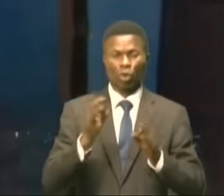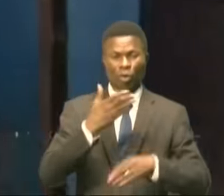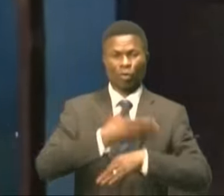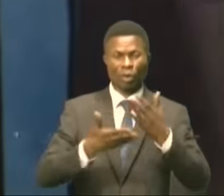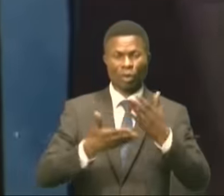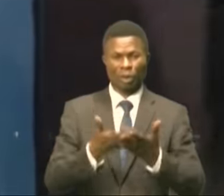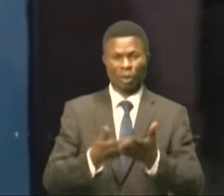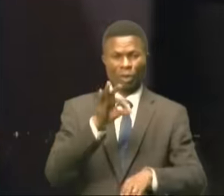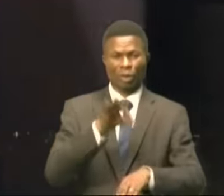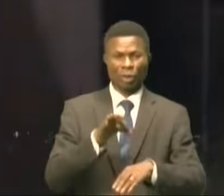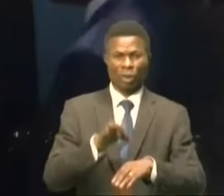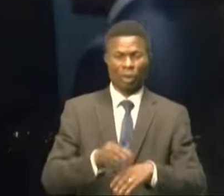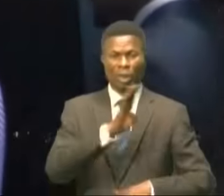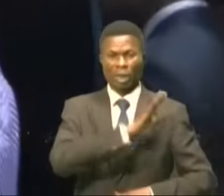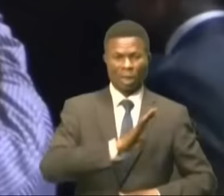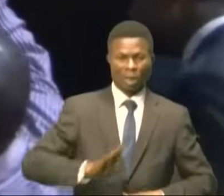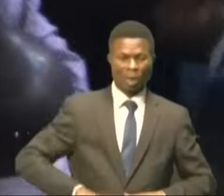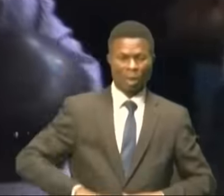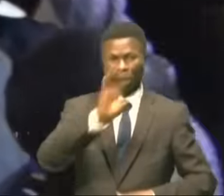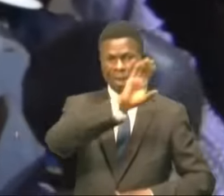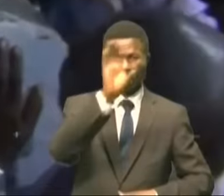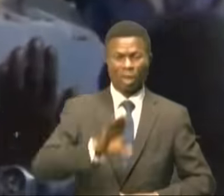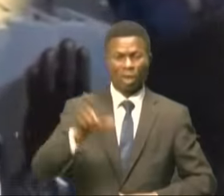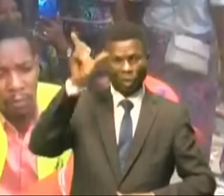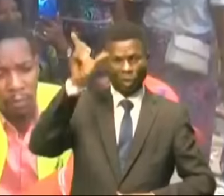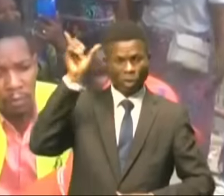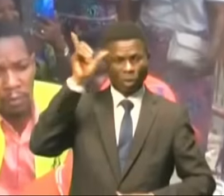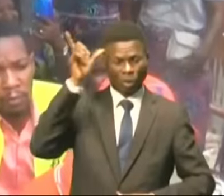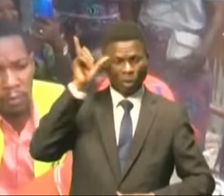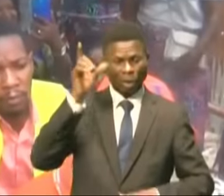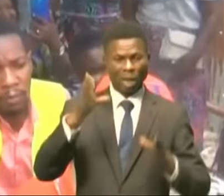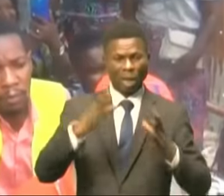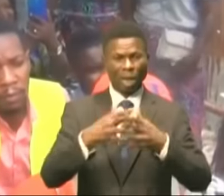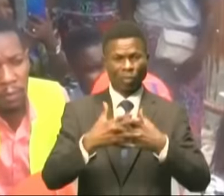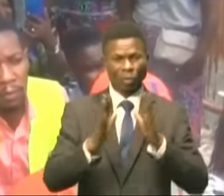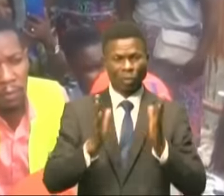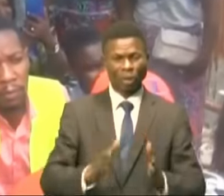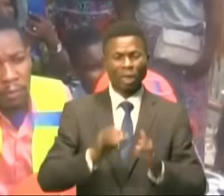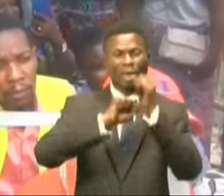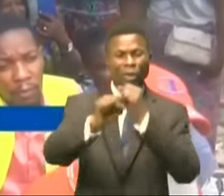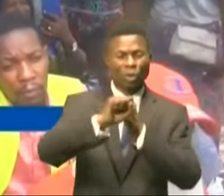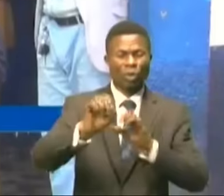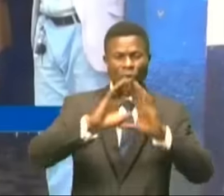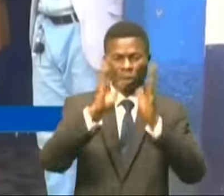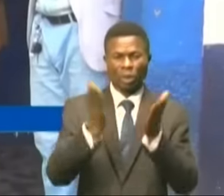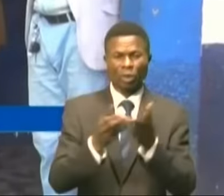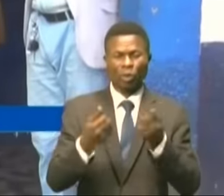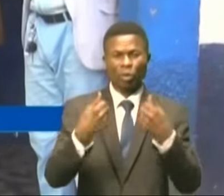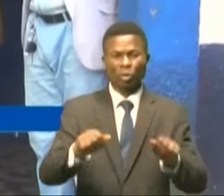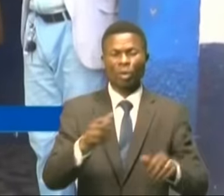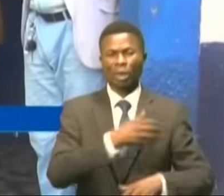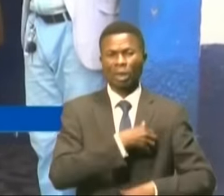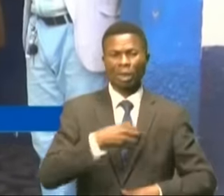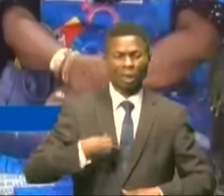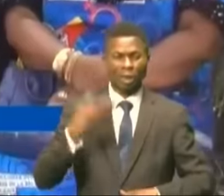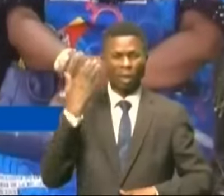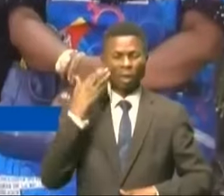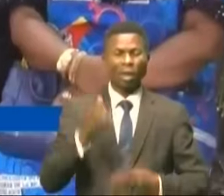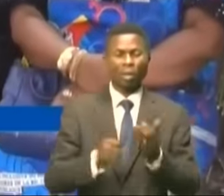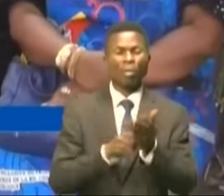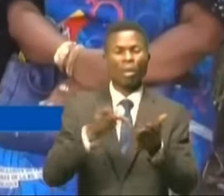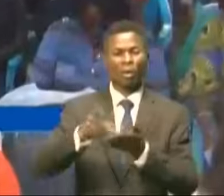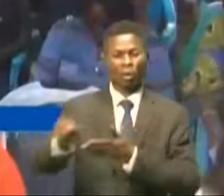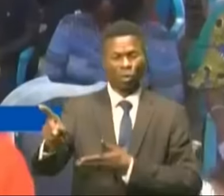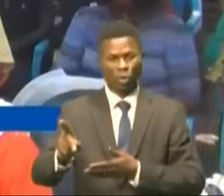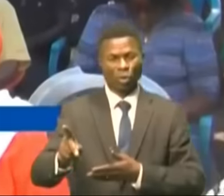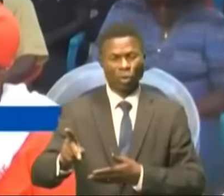une occasion pour le bourgmestre de la commune de Lingwala et ses partenaires de sensibiliser les vendeurs, les vendeuses et même les acheteurs et